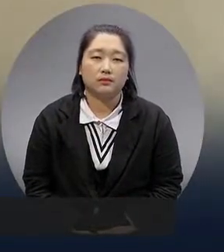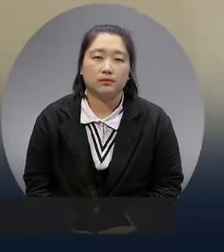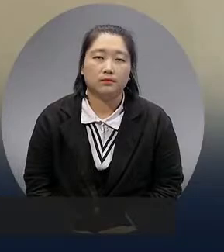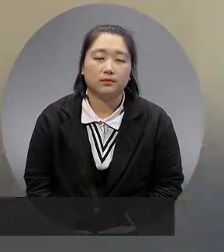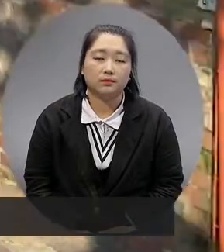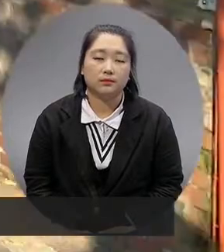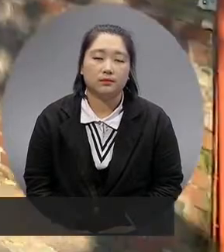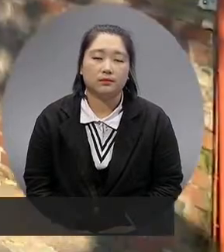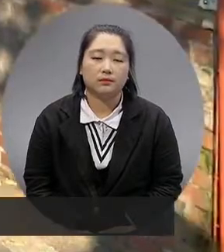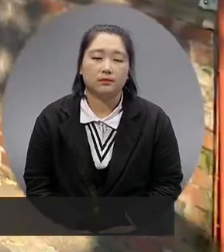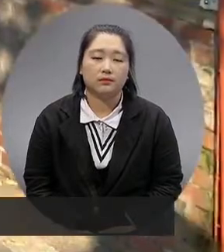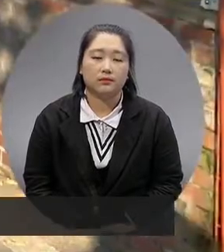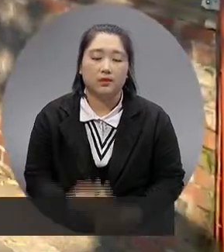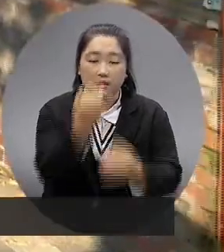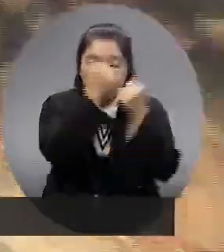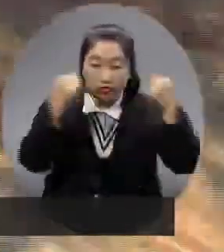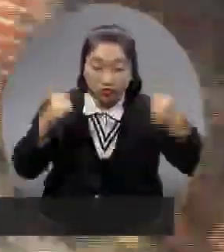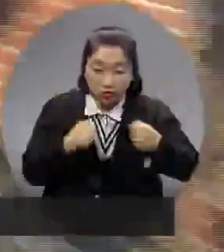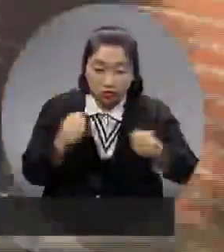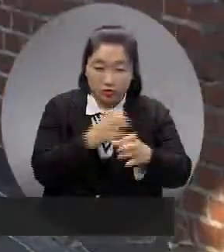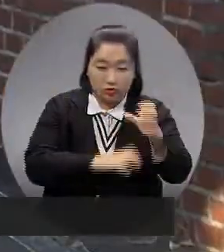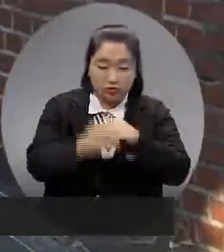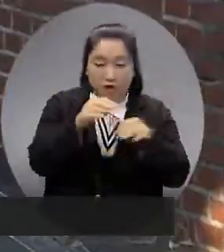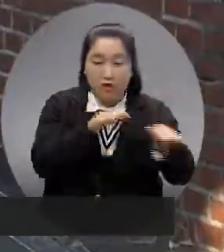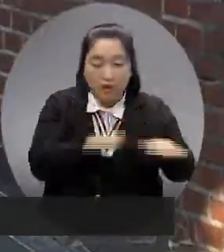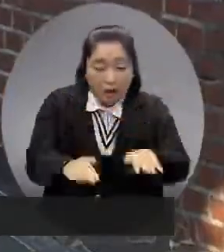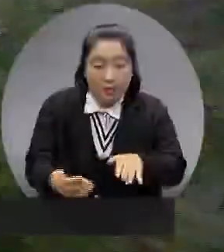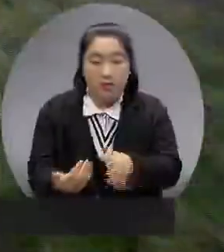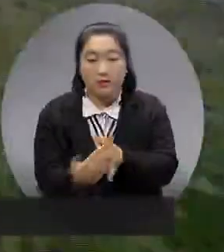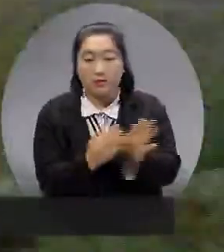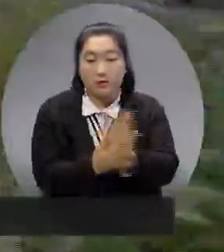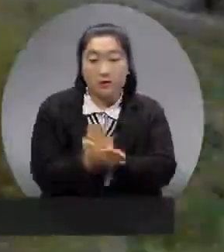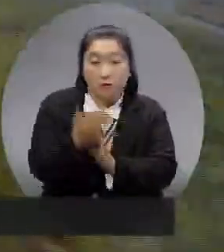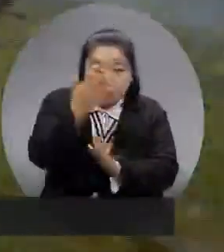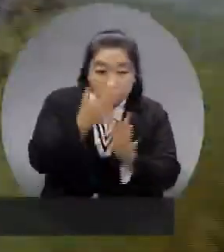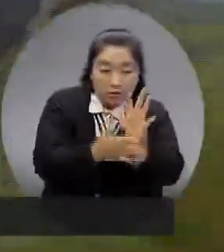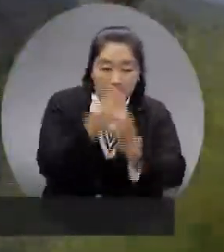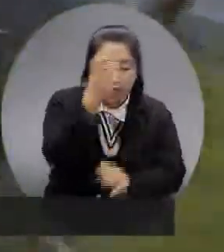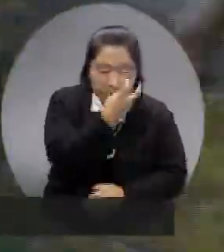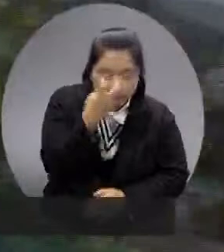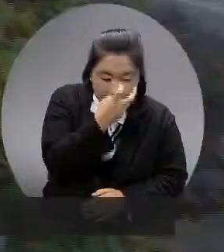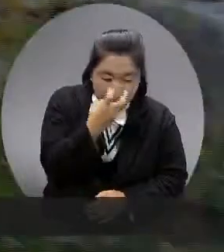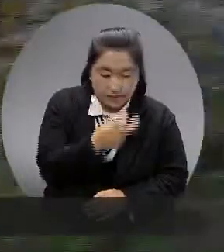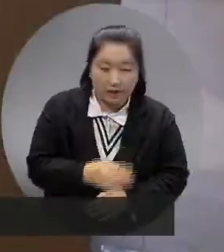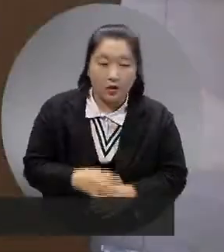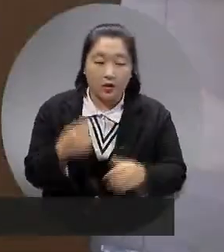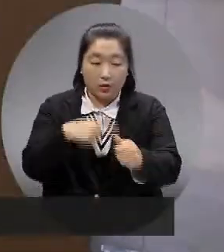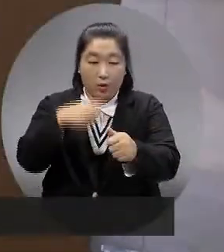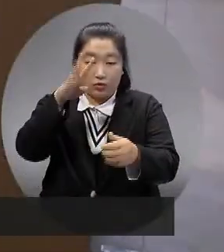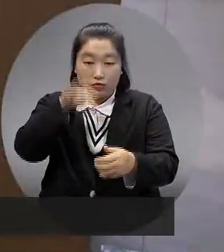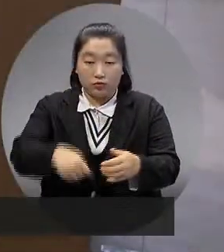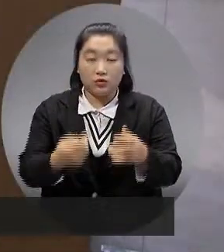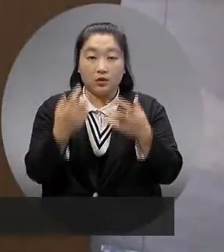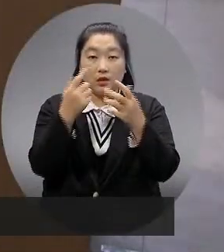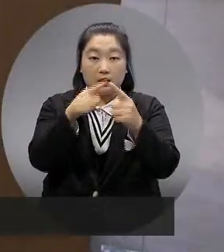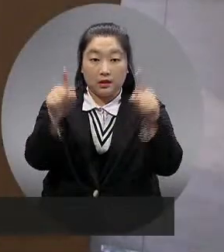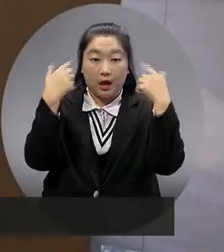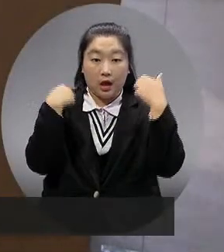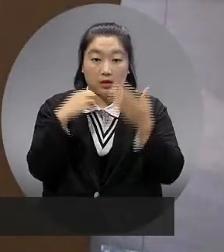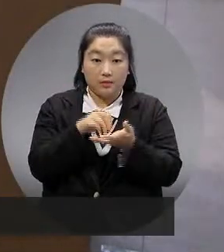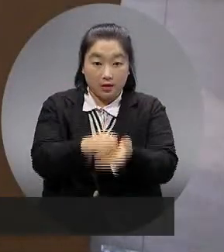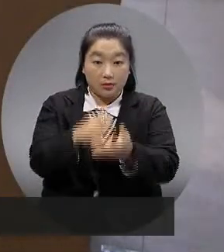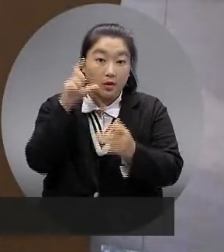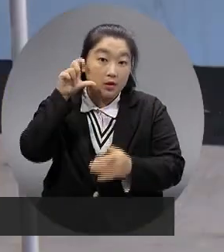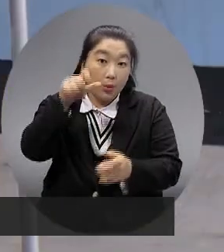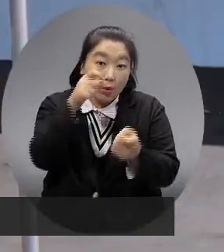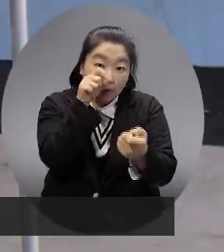같습니다. 충청북도는 추가 여진 발생에 대비해 주요 시설물 점검에 나섰고 교육부는 수능을 보름 앞두고 각 시도